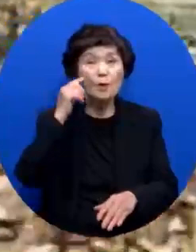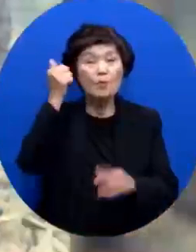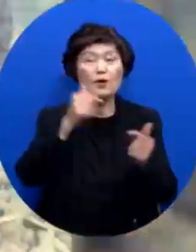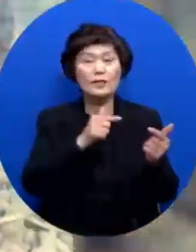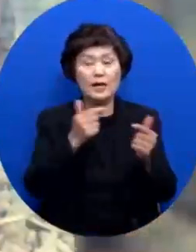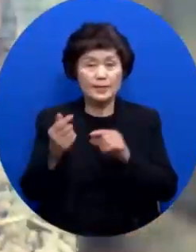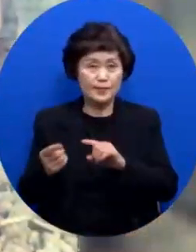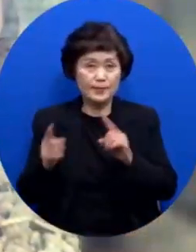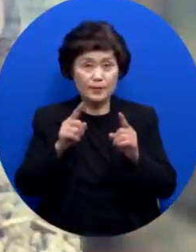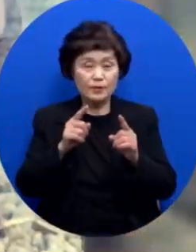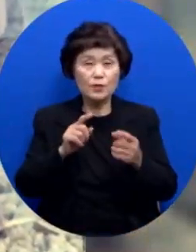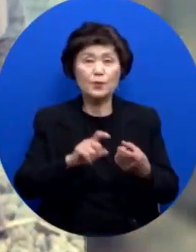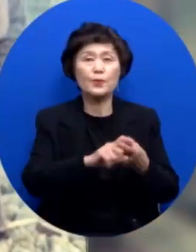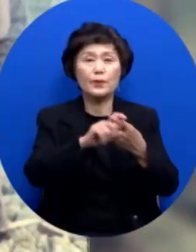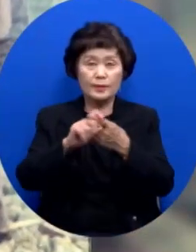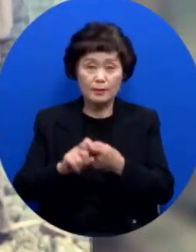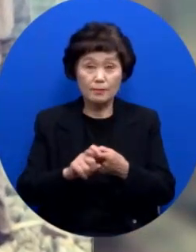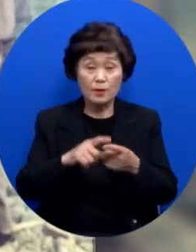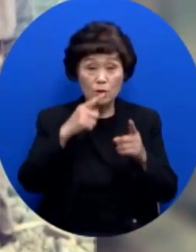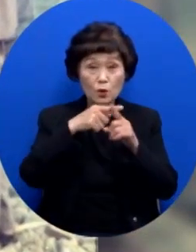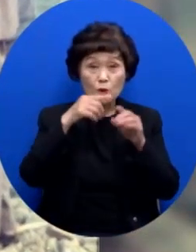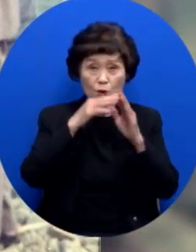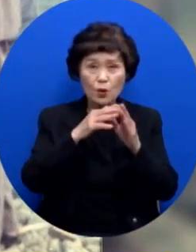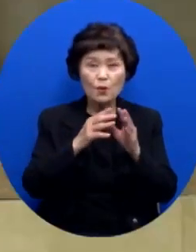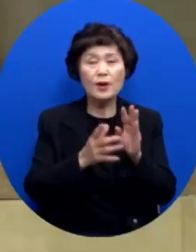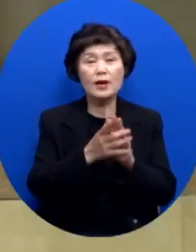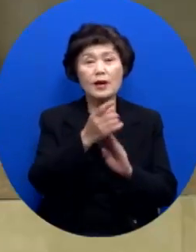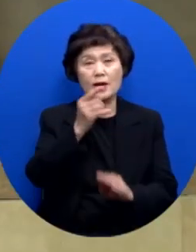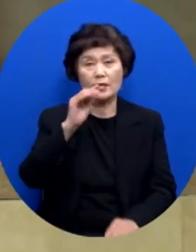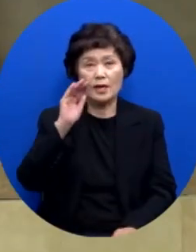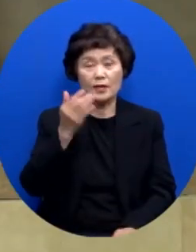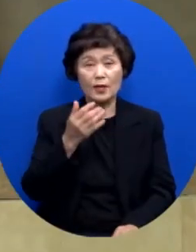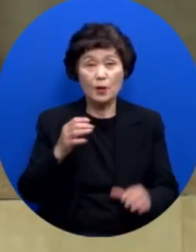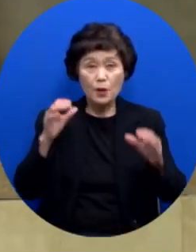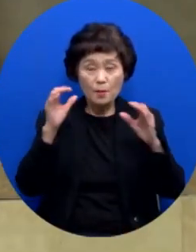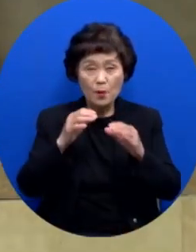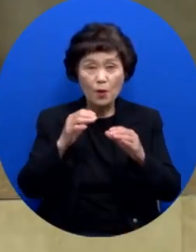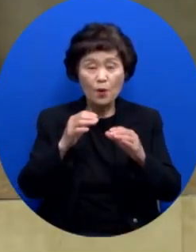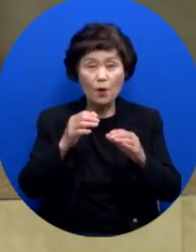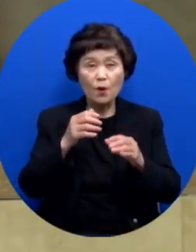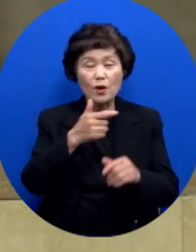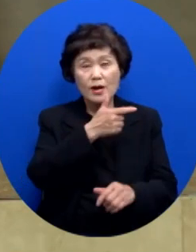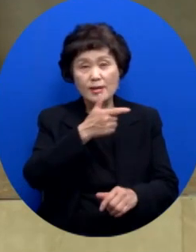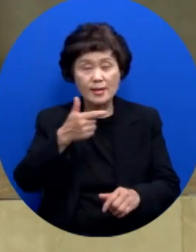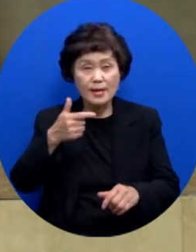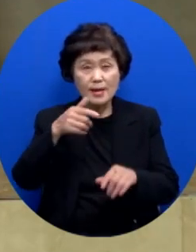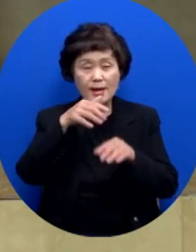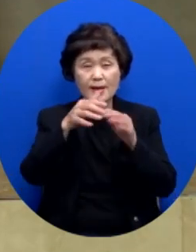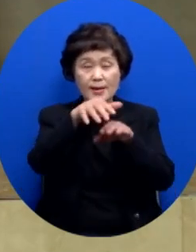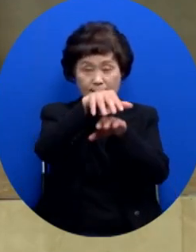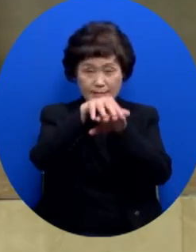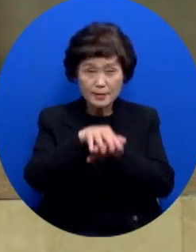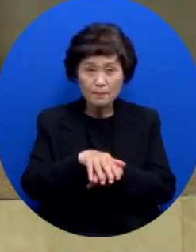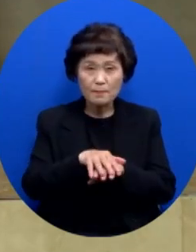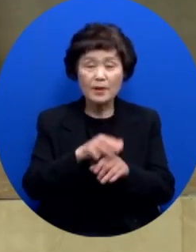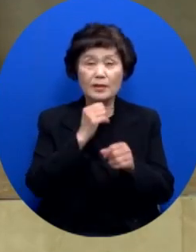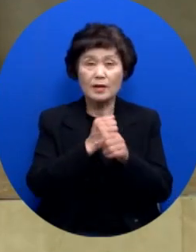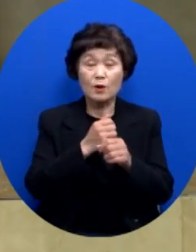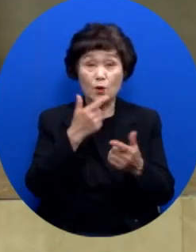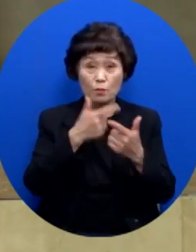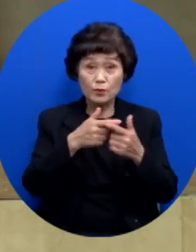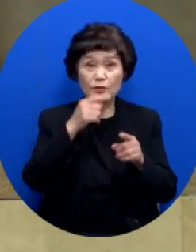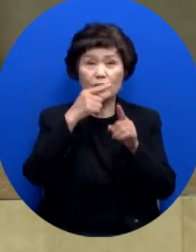연합하고 교회들이 하나 되고 또 합심해서 대형 집회들을 이뤄내면서 부산